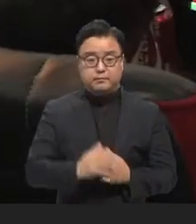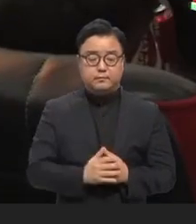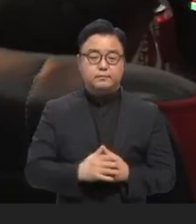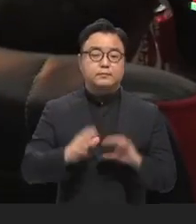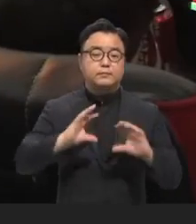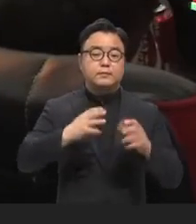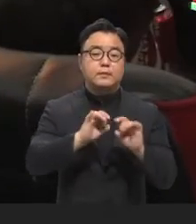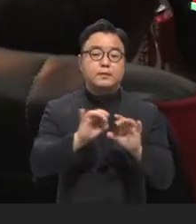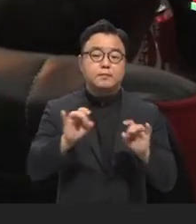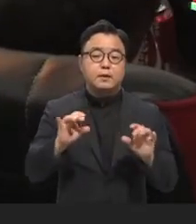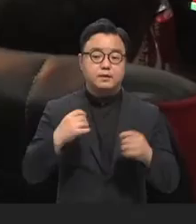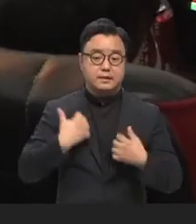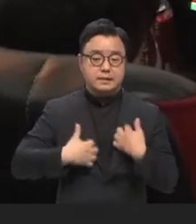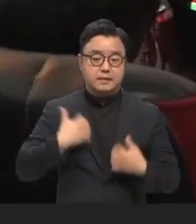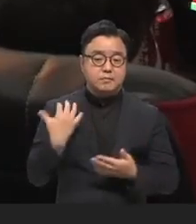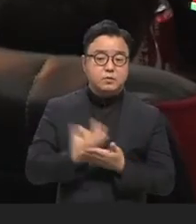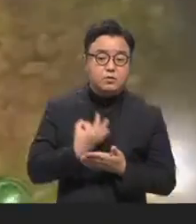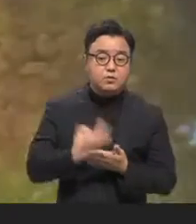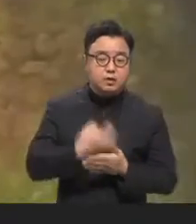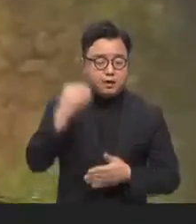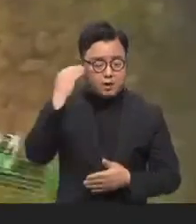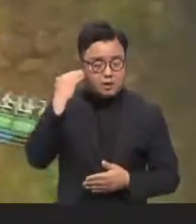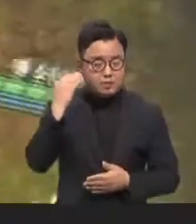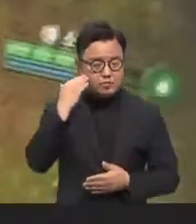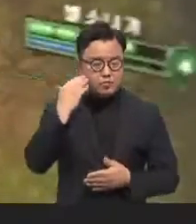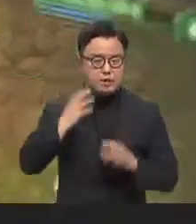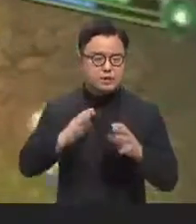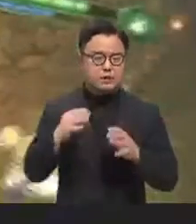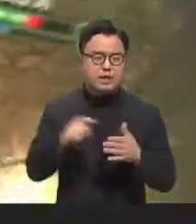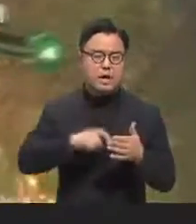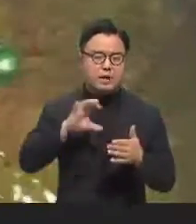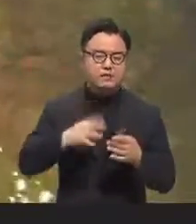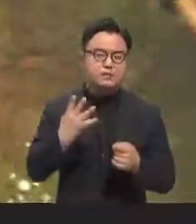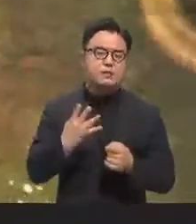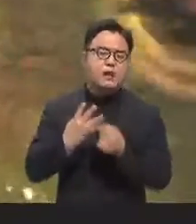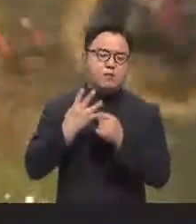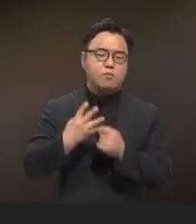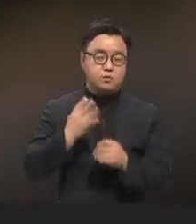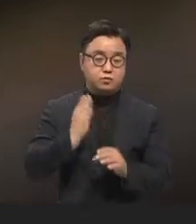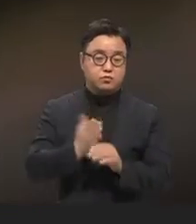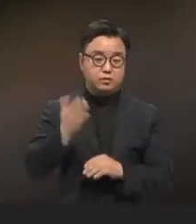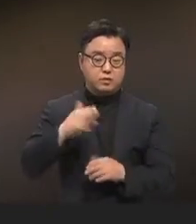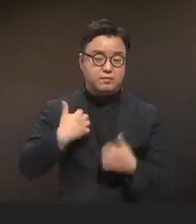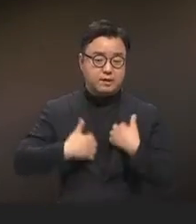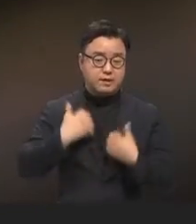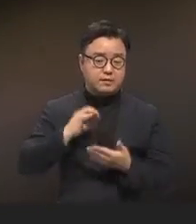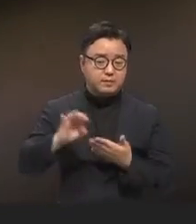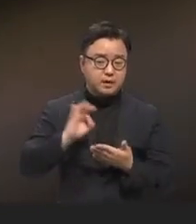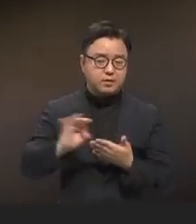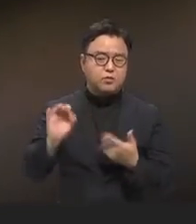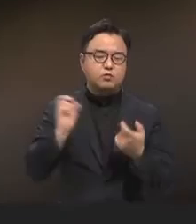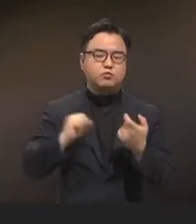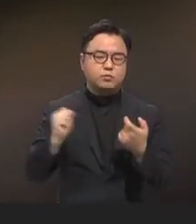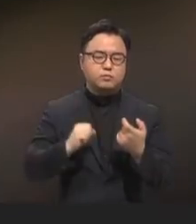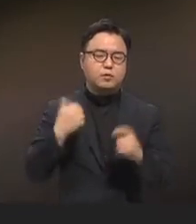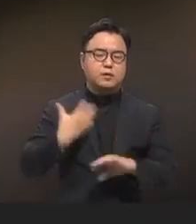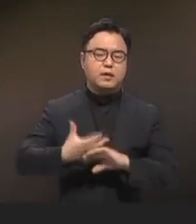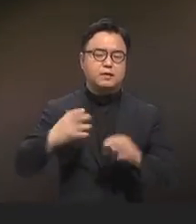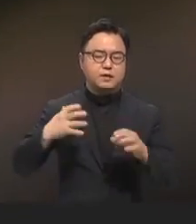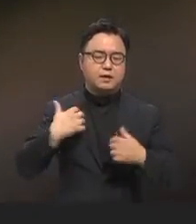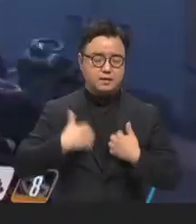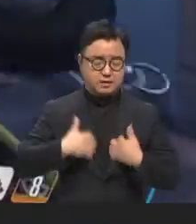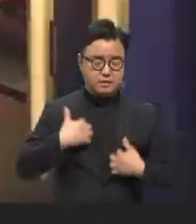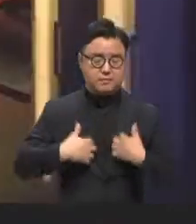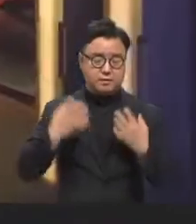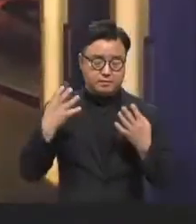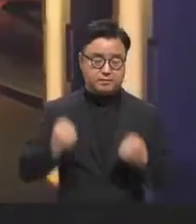나라별 게임 수익에서 세계 4위를 차지하고 있는 한국 하지만 우리나라 개임 이용률의 60% 외국 게임에 집중되